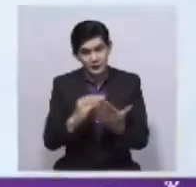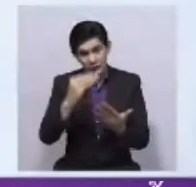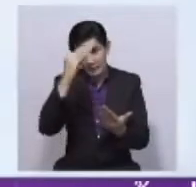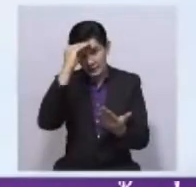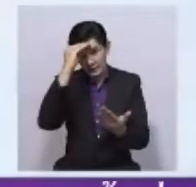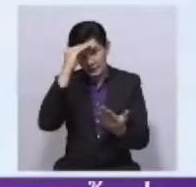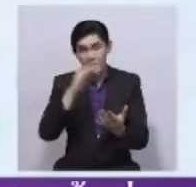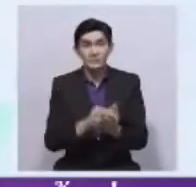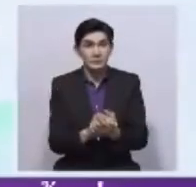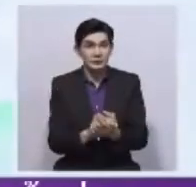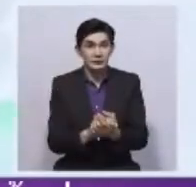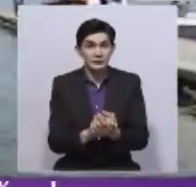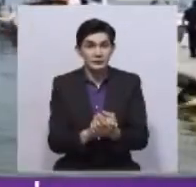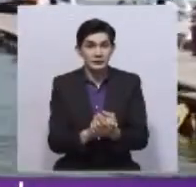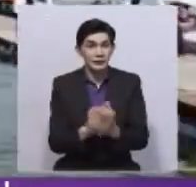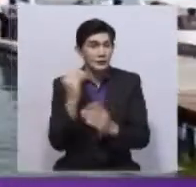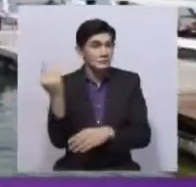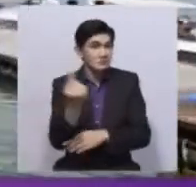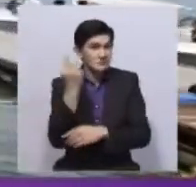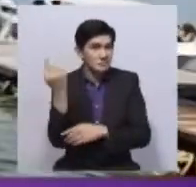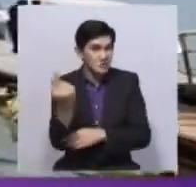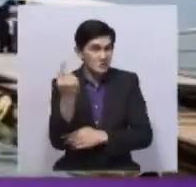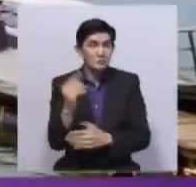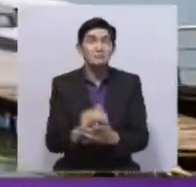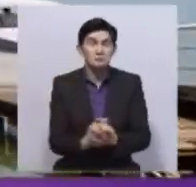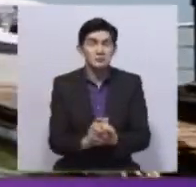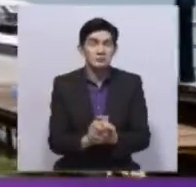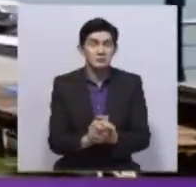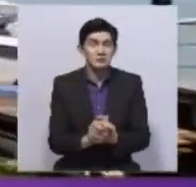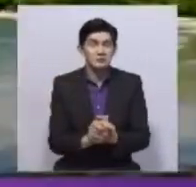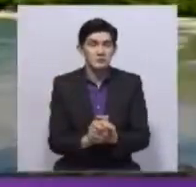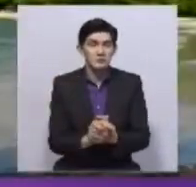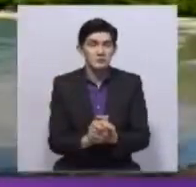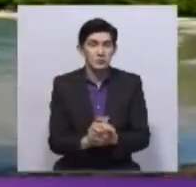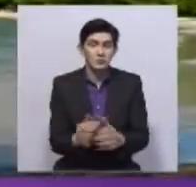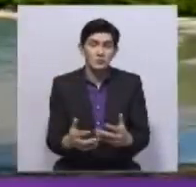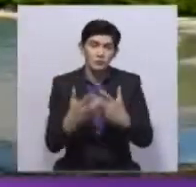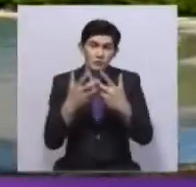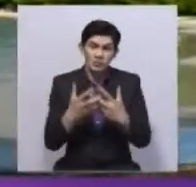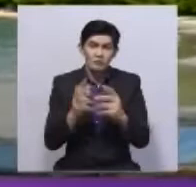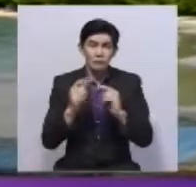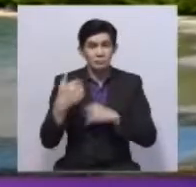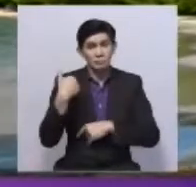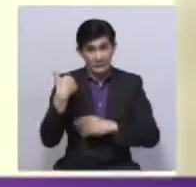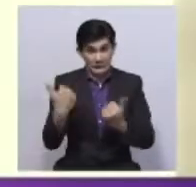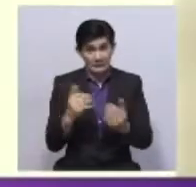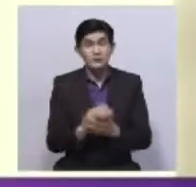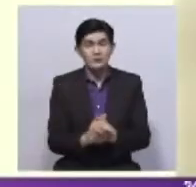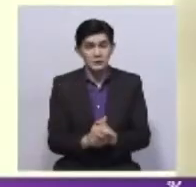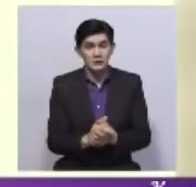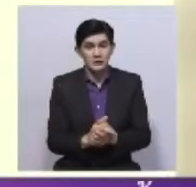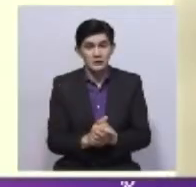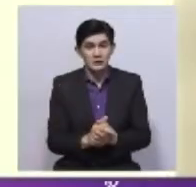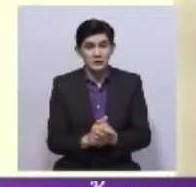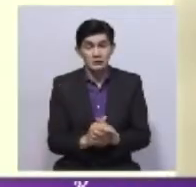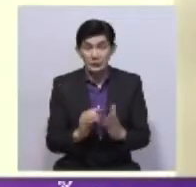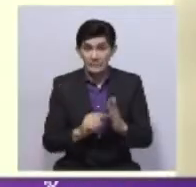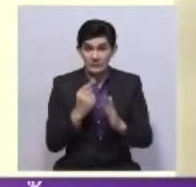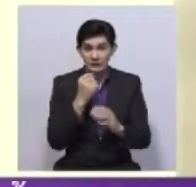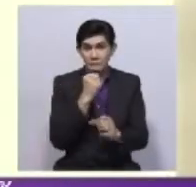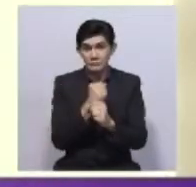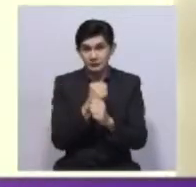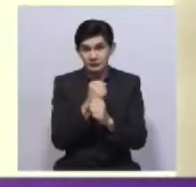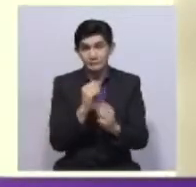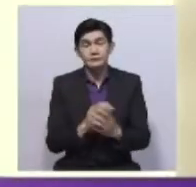าการท่องเที่ยวนะครับนี่นอกเหนือจากแผนอุตสาหกรรมซึ่งเรามีแล้วก็ต้องเริ่มทำเลยนะ